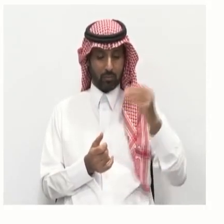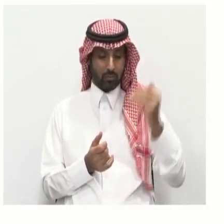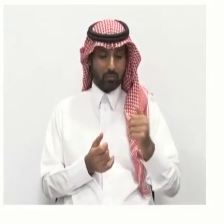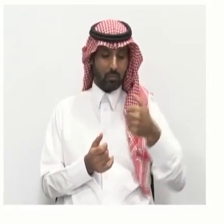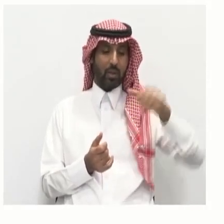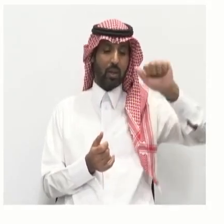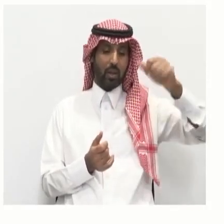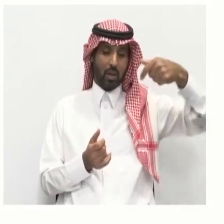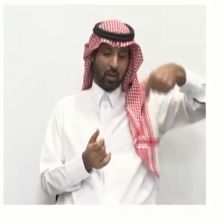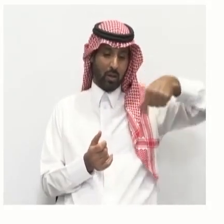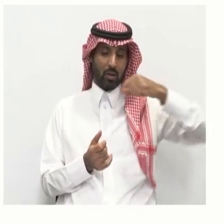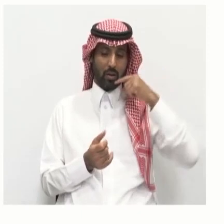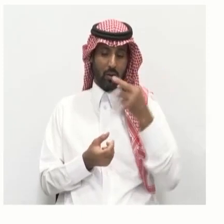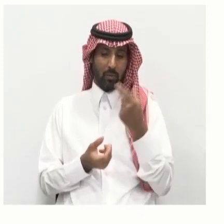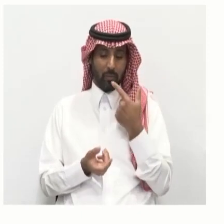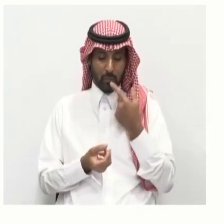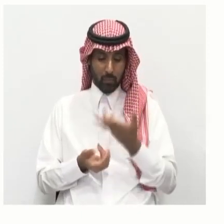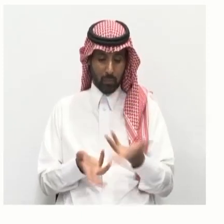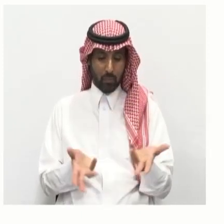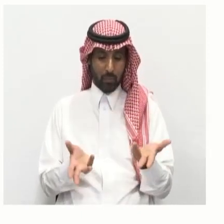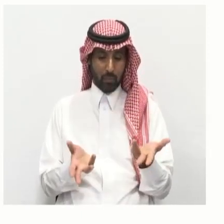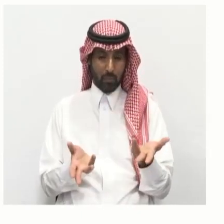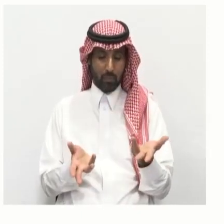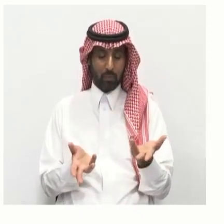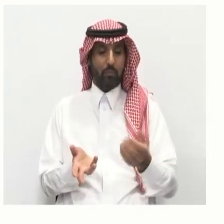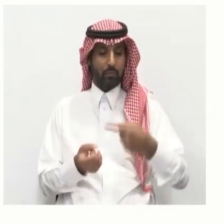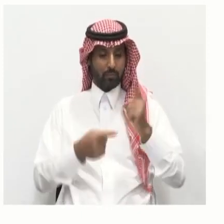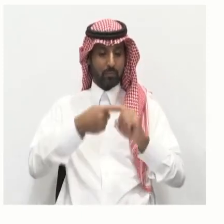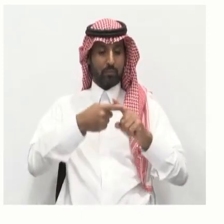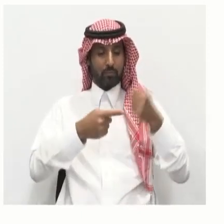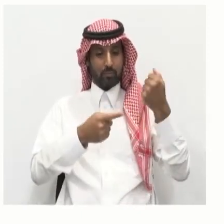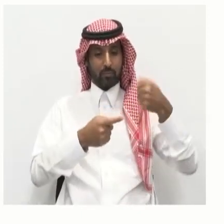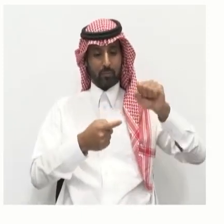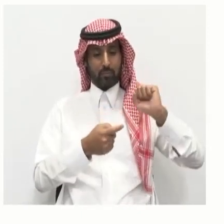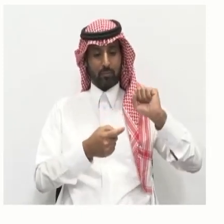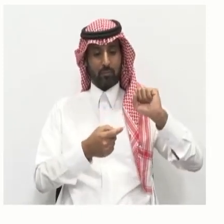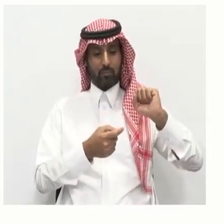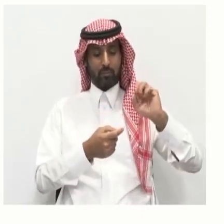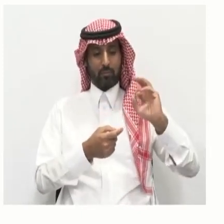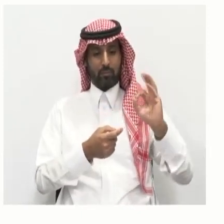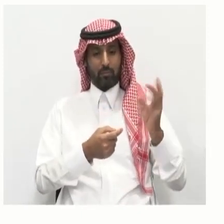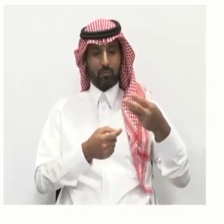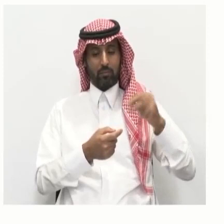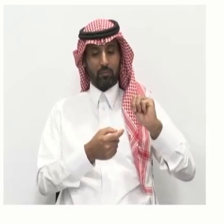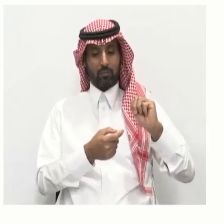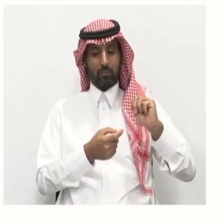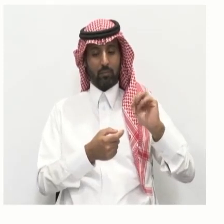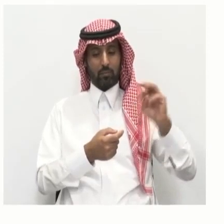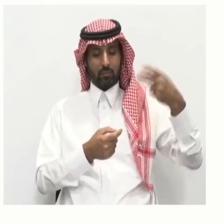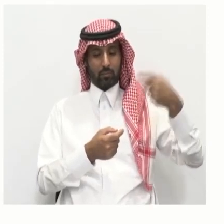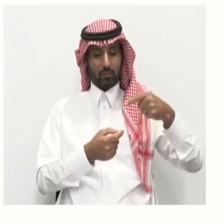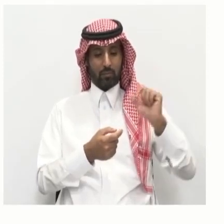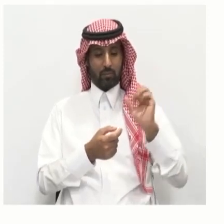شكل ايش ذائب على شكل ذائب زائد ايش زائد هيدروكسيد المغنيسيوم هيدروكسيد المغنيسيوم ام